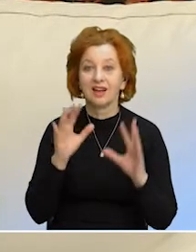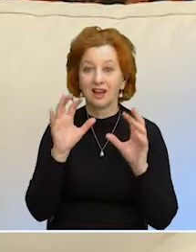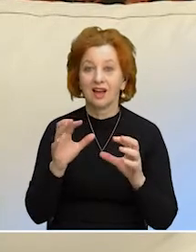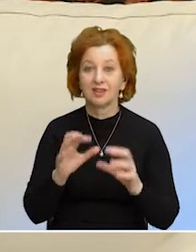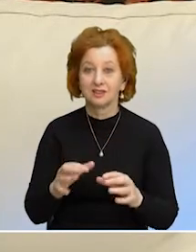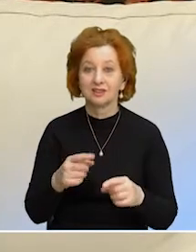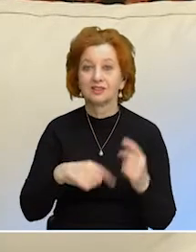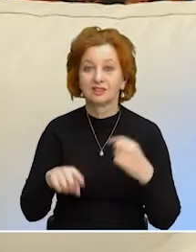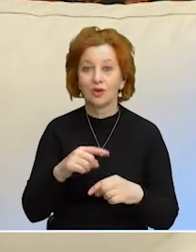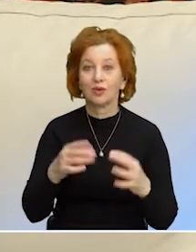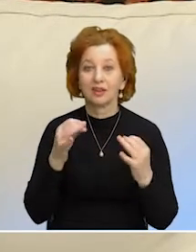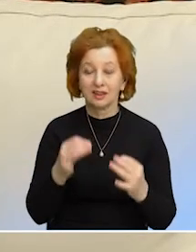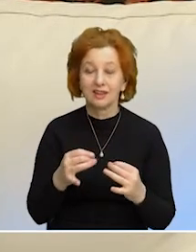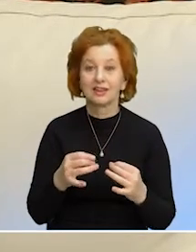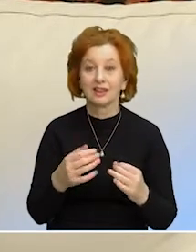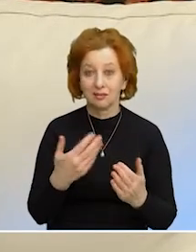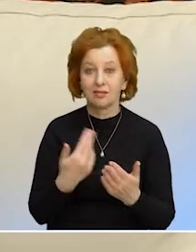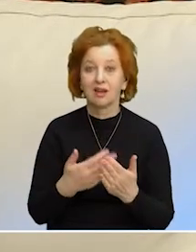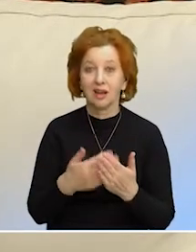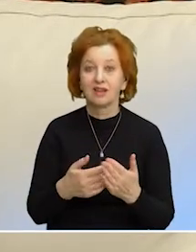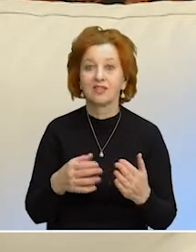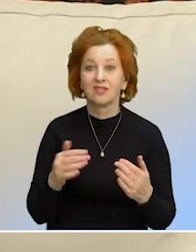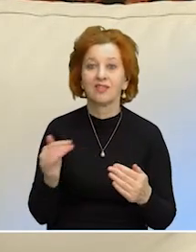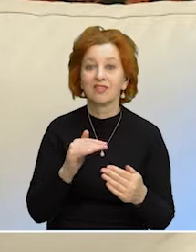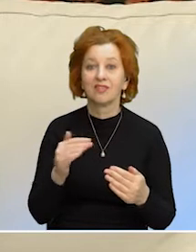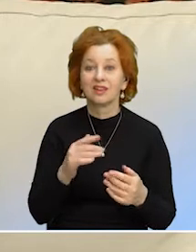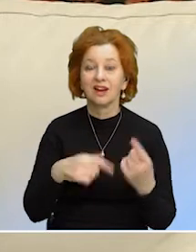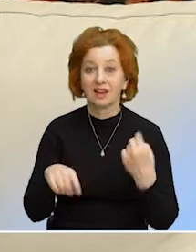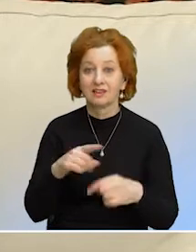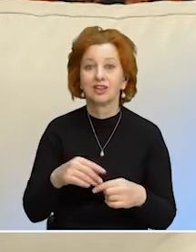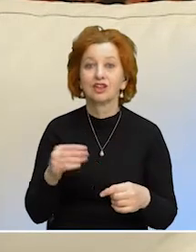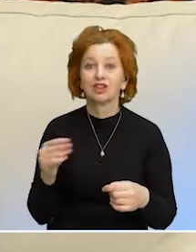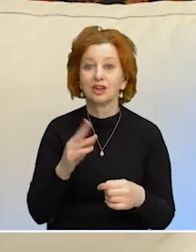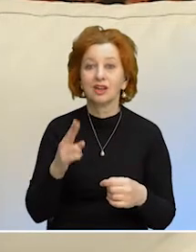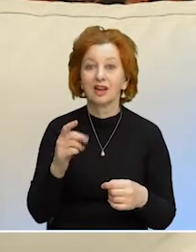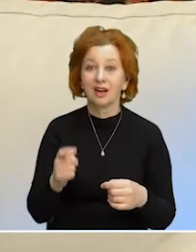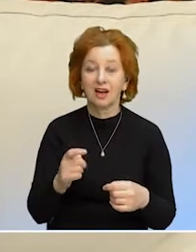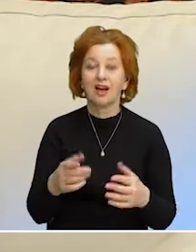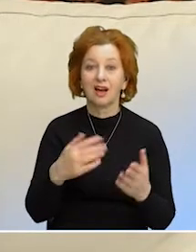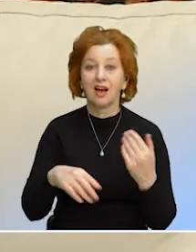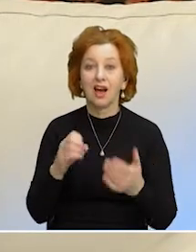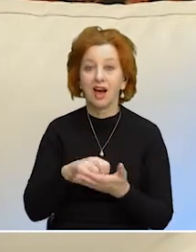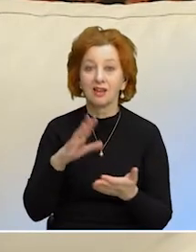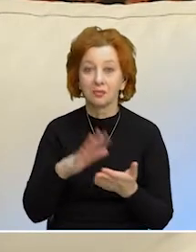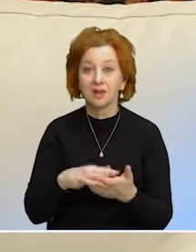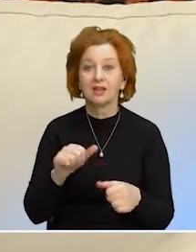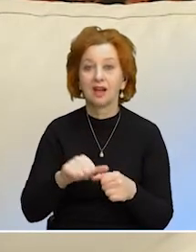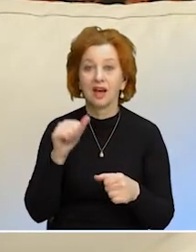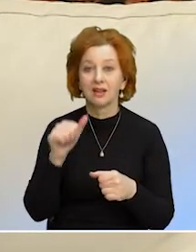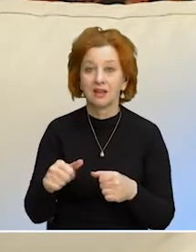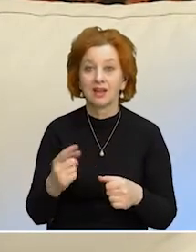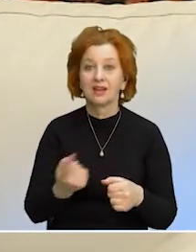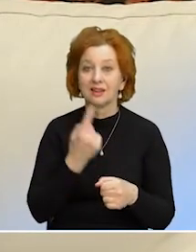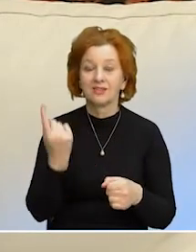российский государственный член попечительского совета фонда содействия реформированию ЖКХ России, отметил отдельно,